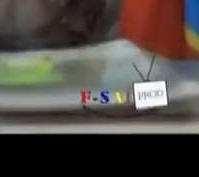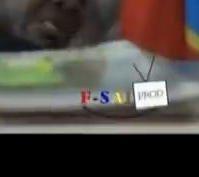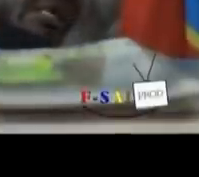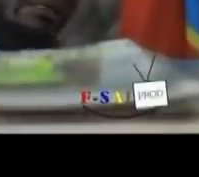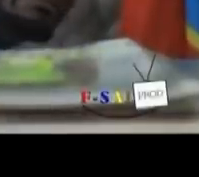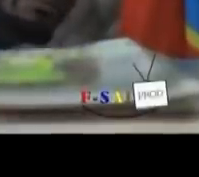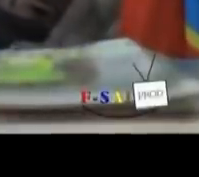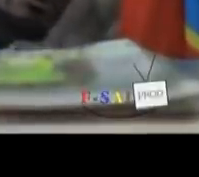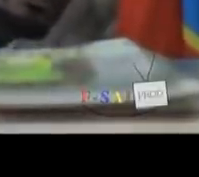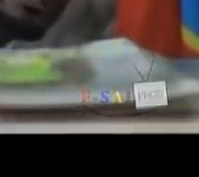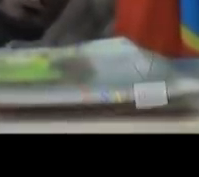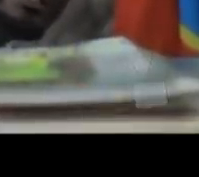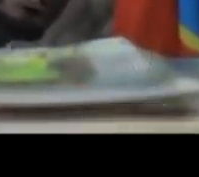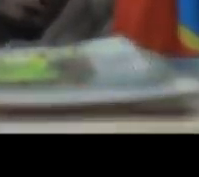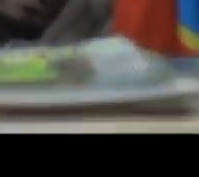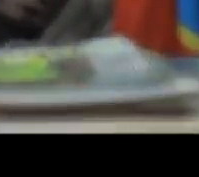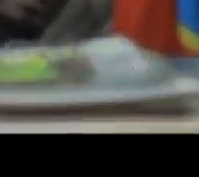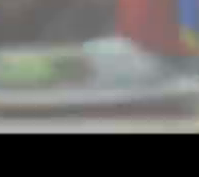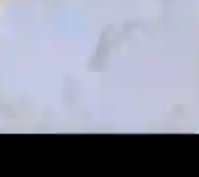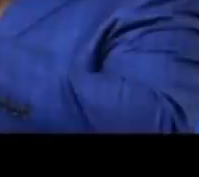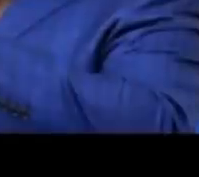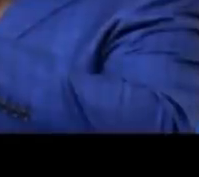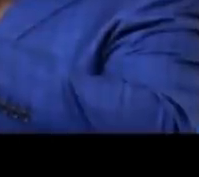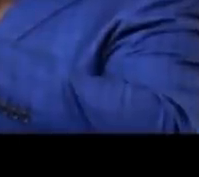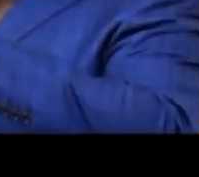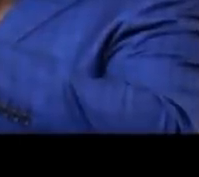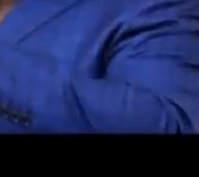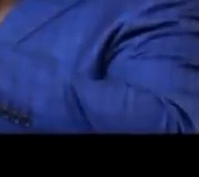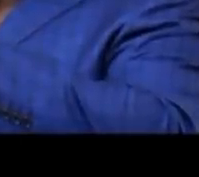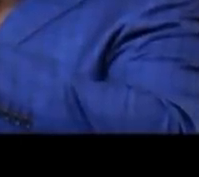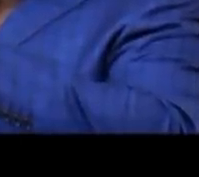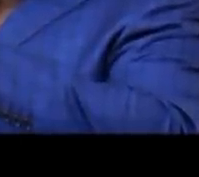Conseiller, même toi aussi. Stop. Les finances et le bien public sont...